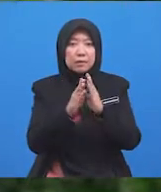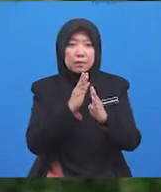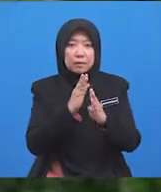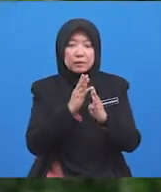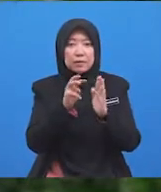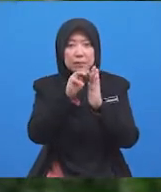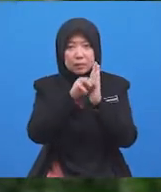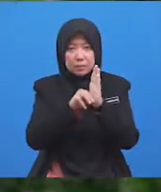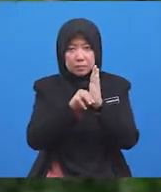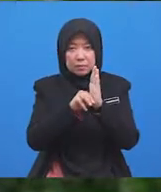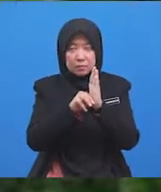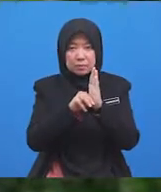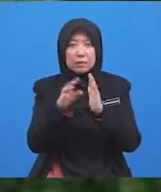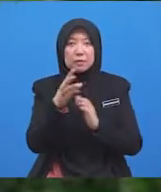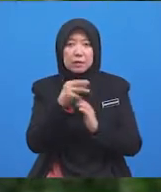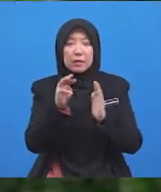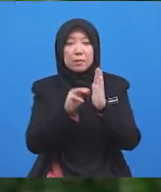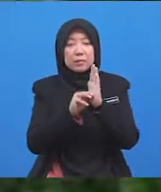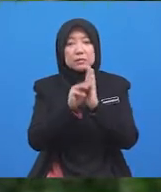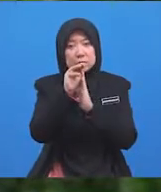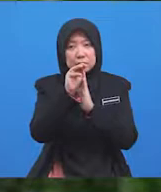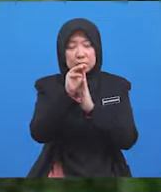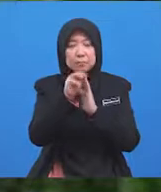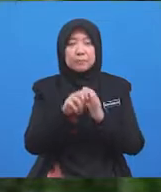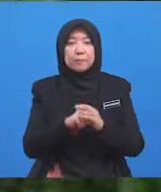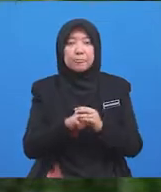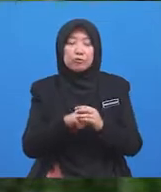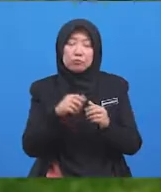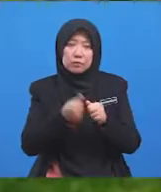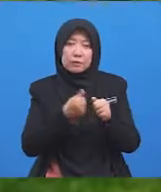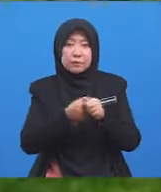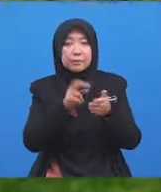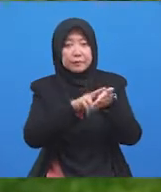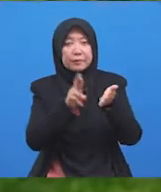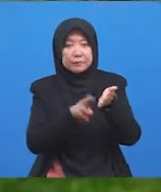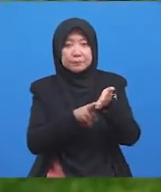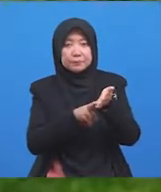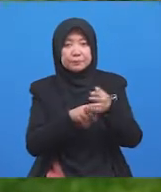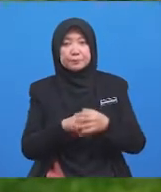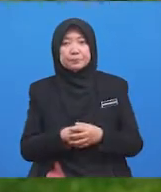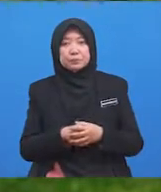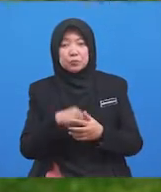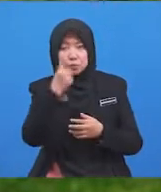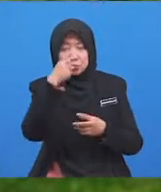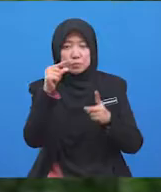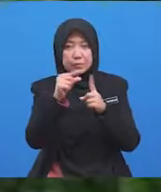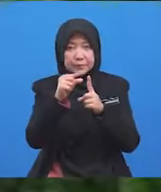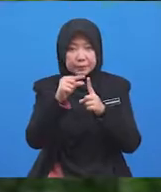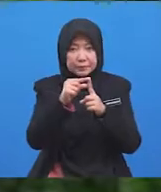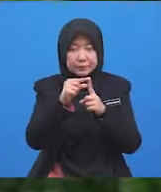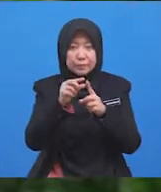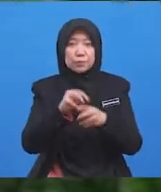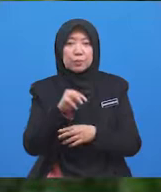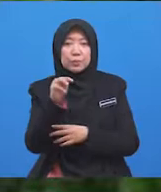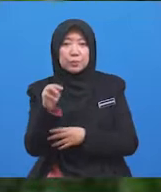minimum dan bilangan paling maksimum pada semua rangkap bagi bilangan perkataan juga